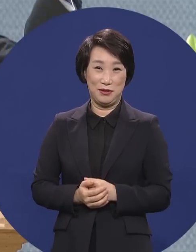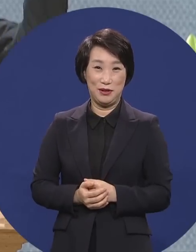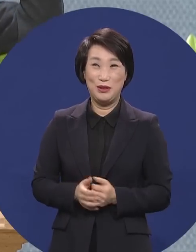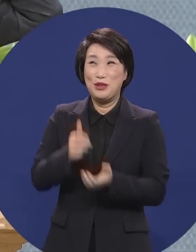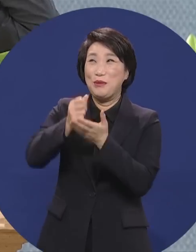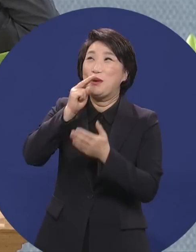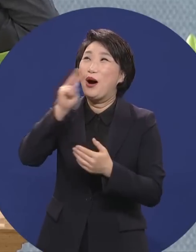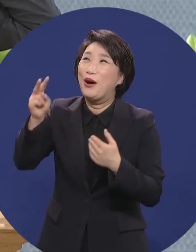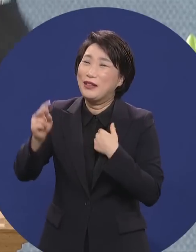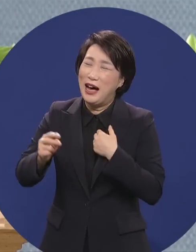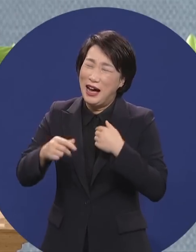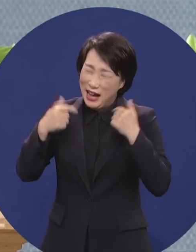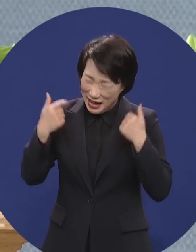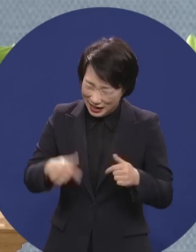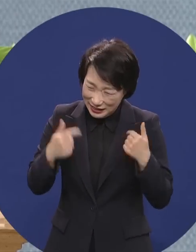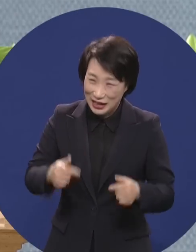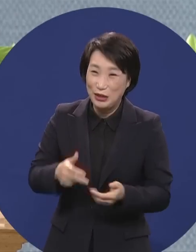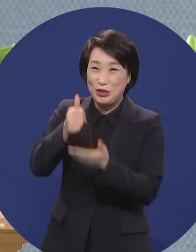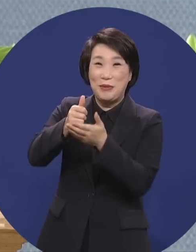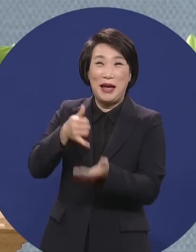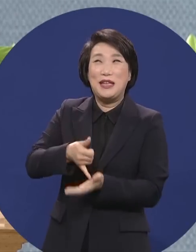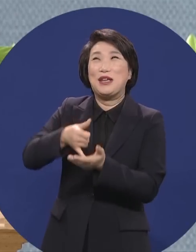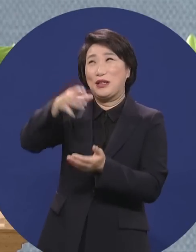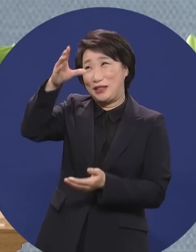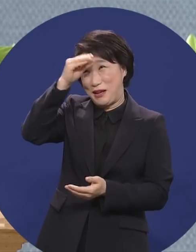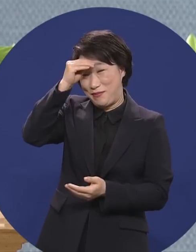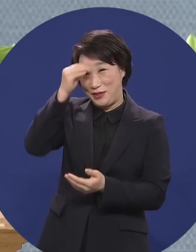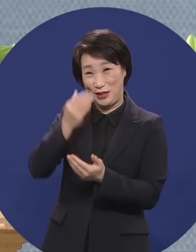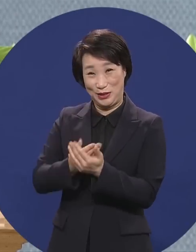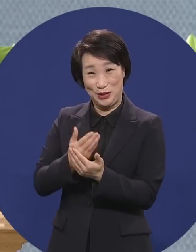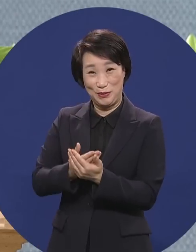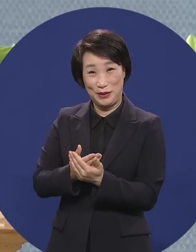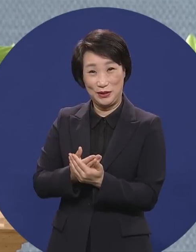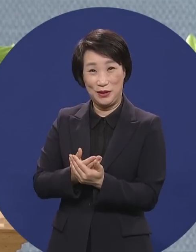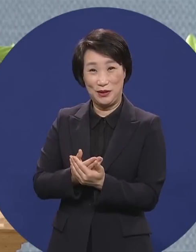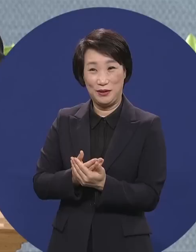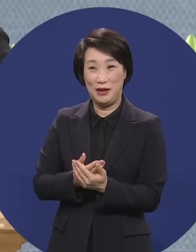주여 나에게 항상 주님 인격 담게 하여 주시옵소서.